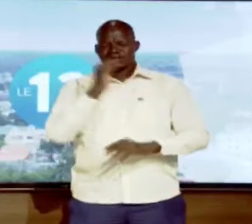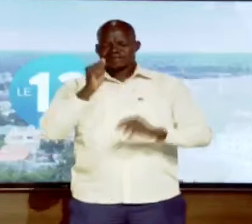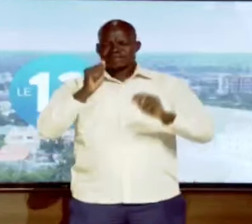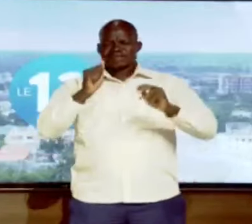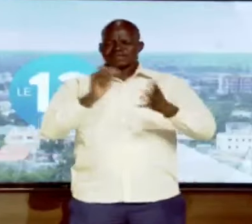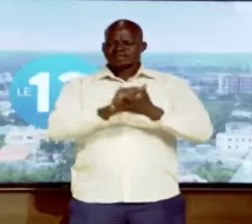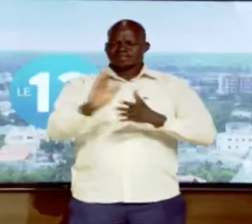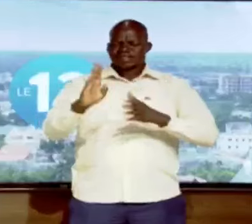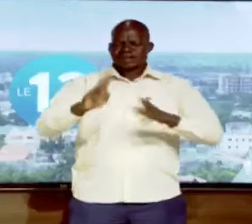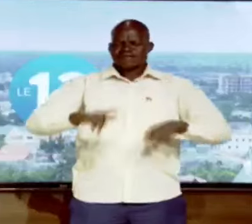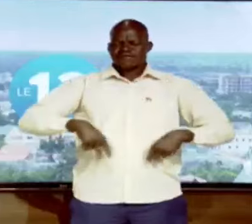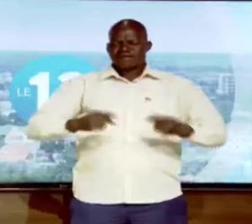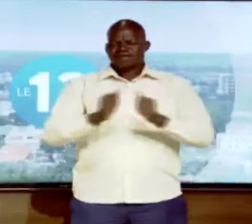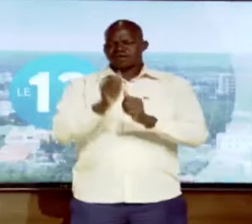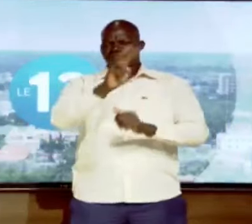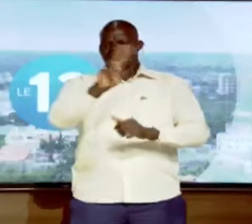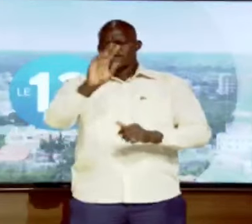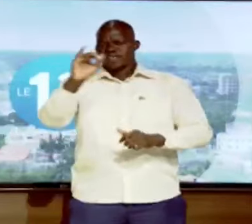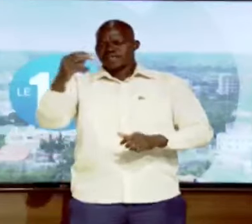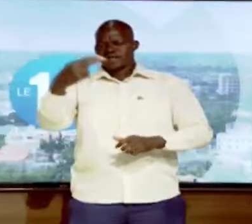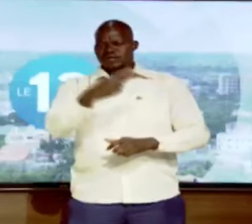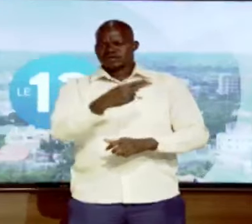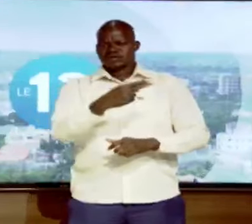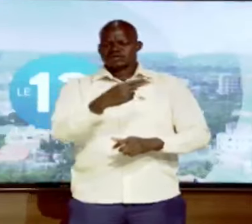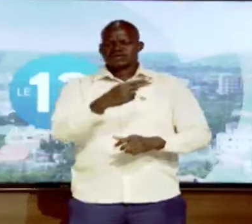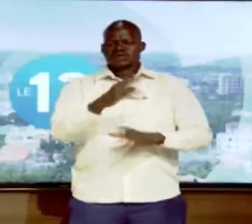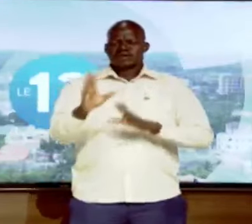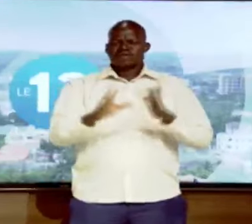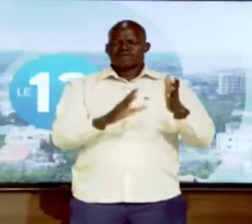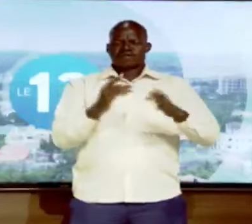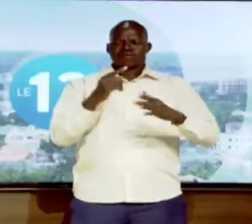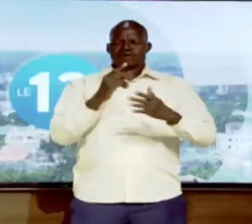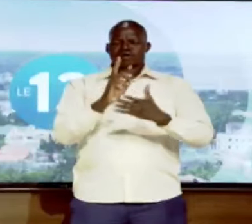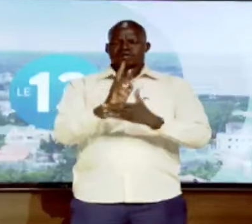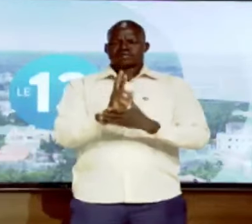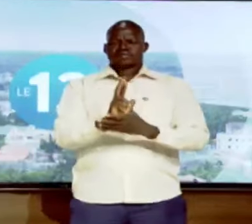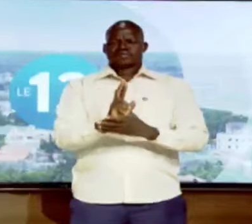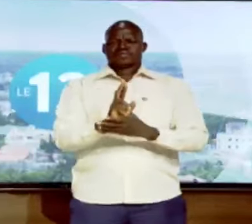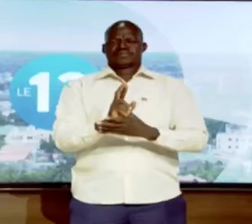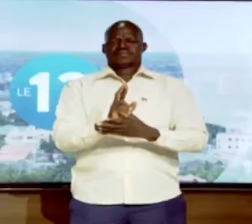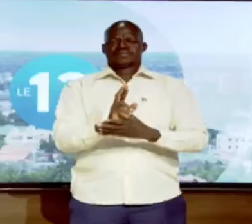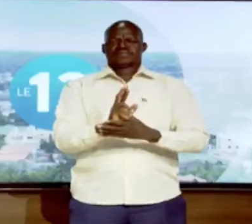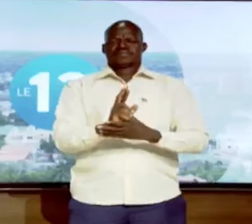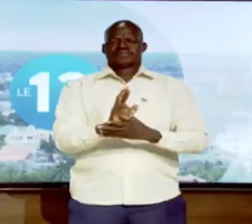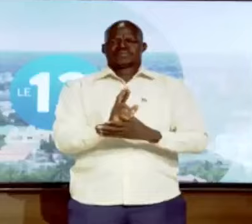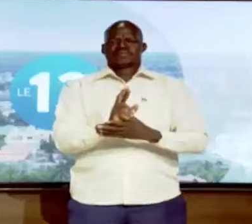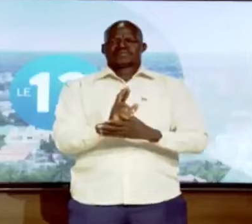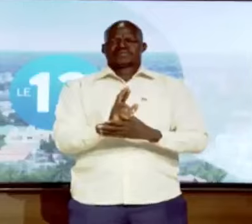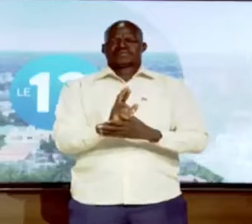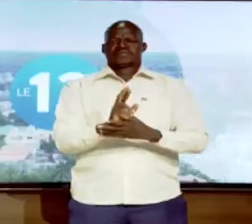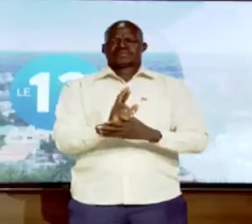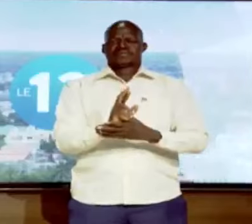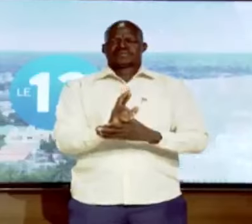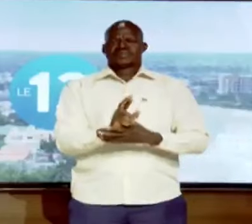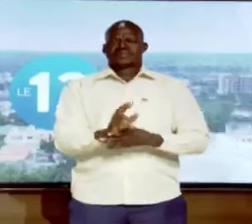avec le VIH les fait marquant au plan sanitaire avec Isia canana